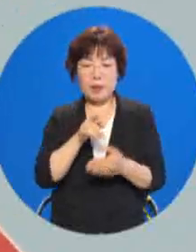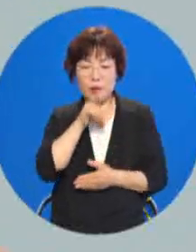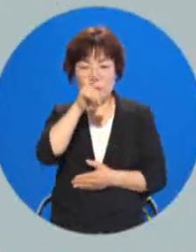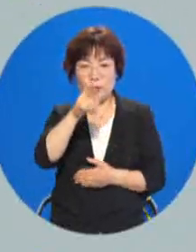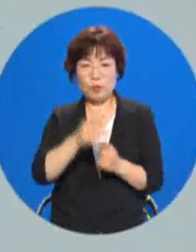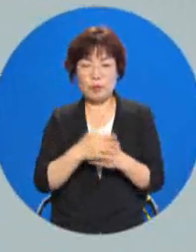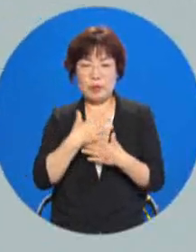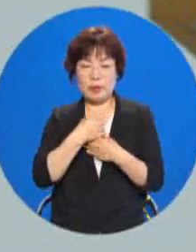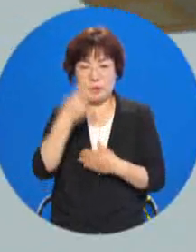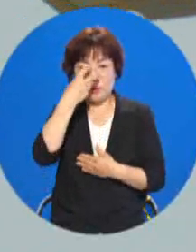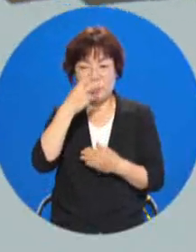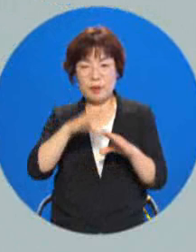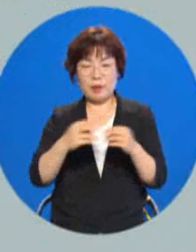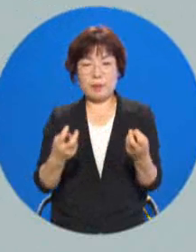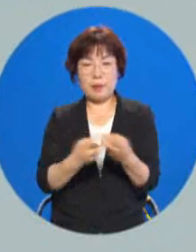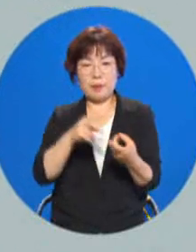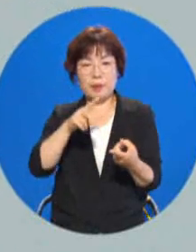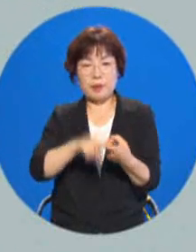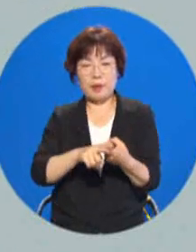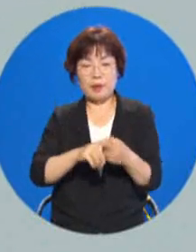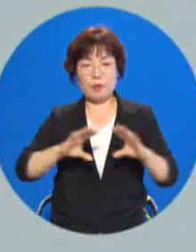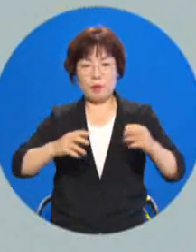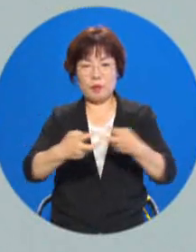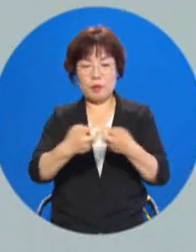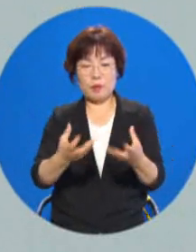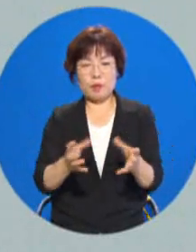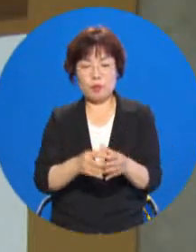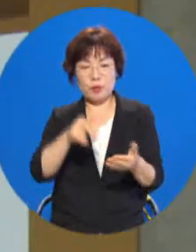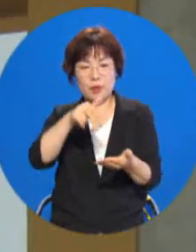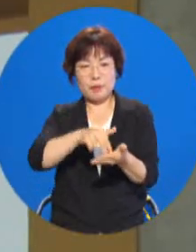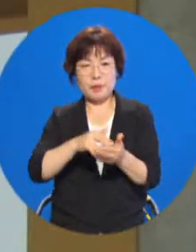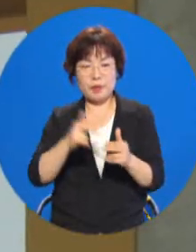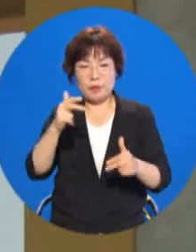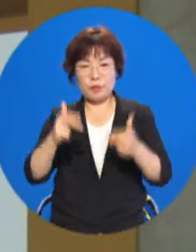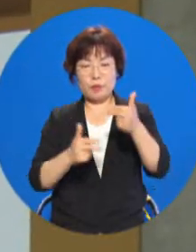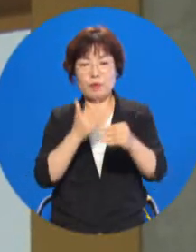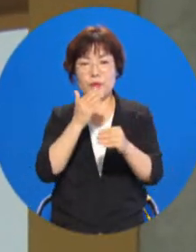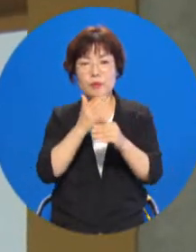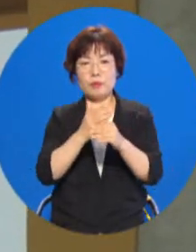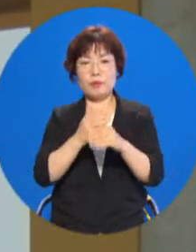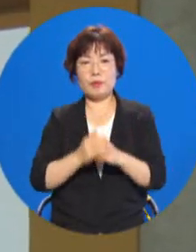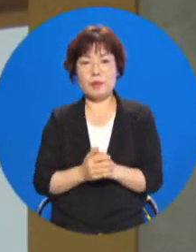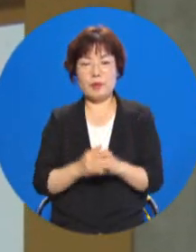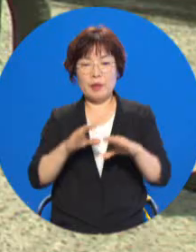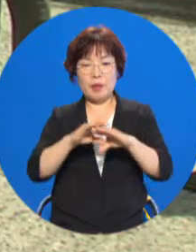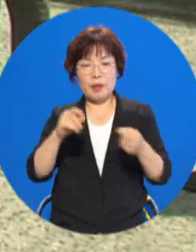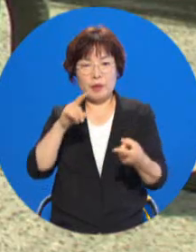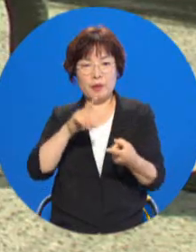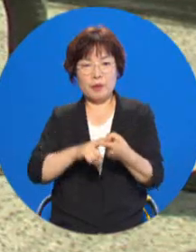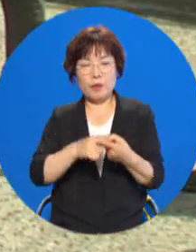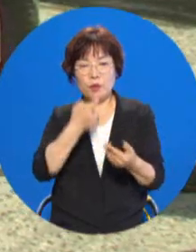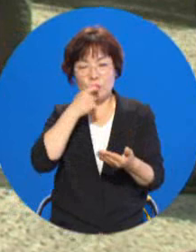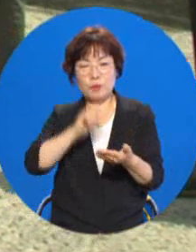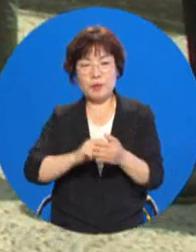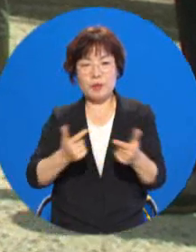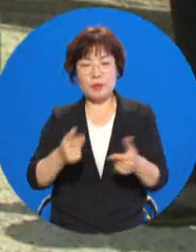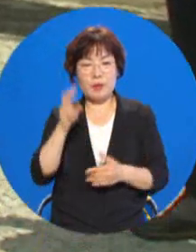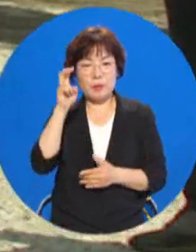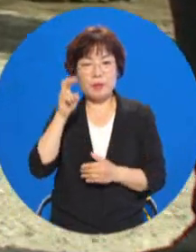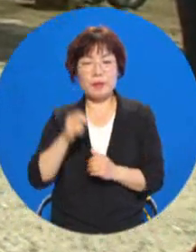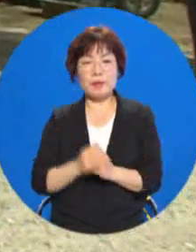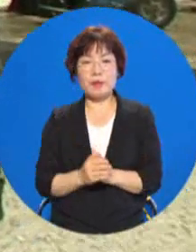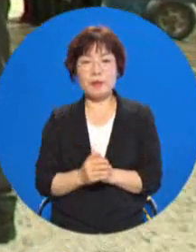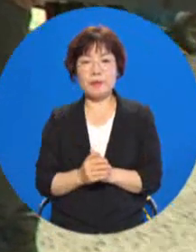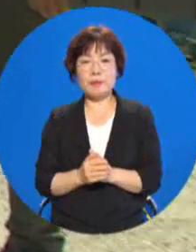노조와 안전관리 대책만 내놓겠다는 국토부의 입장이 첨예하게 대립하고 있어 해결의 실마리는 쉽사리 보이지 않고